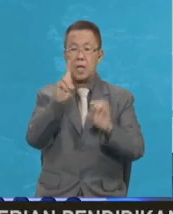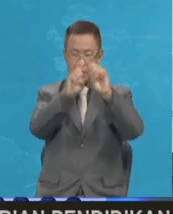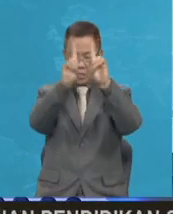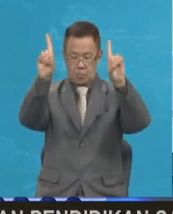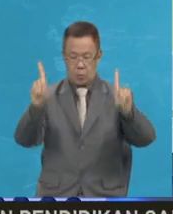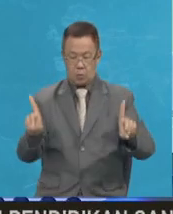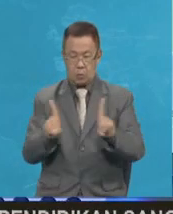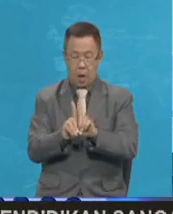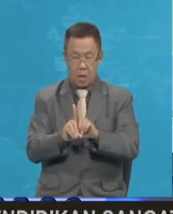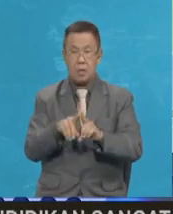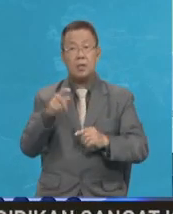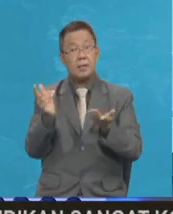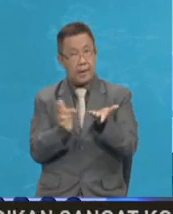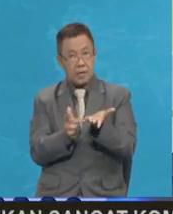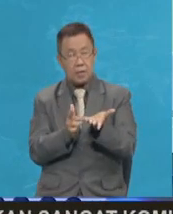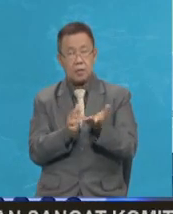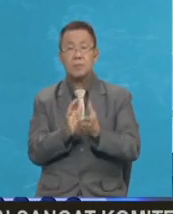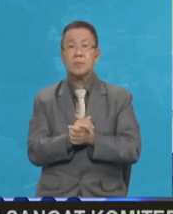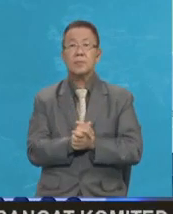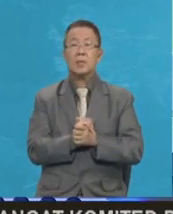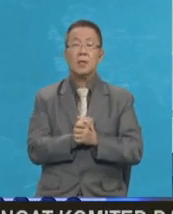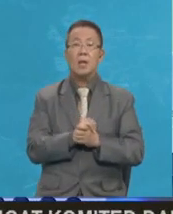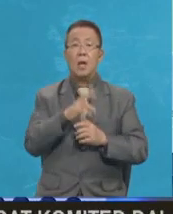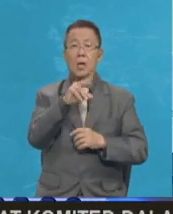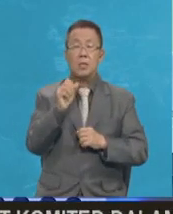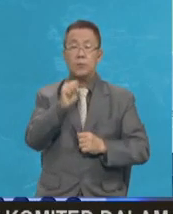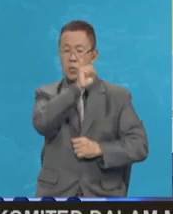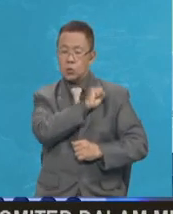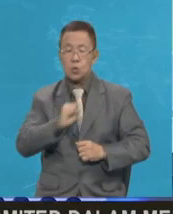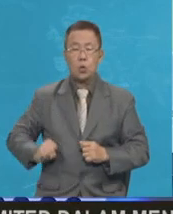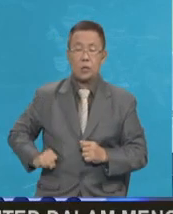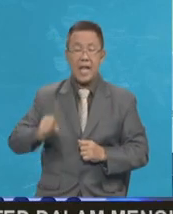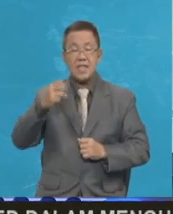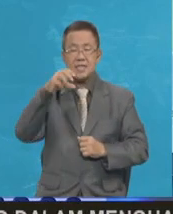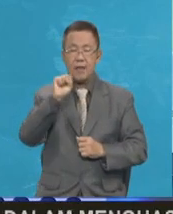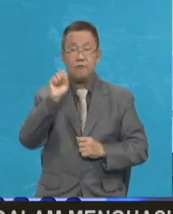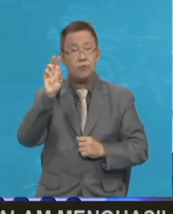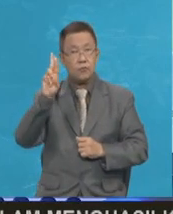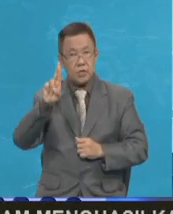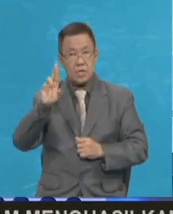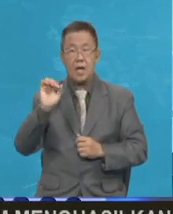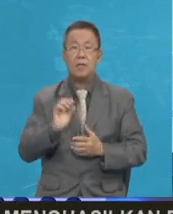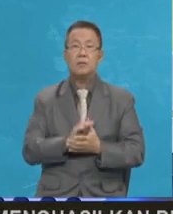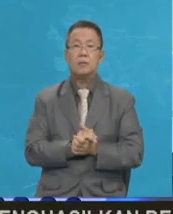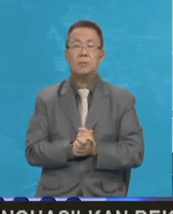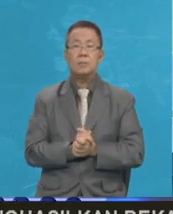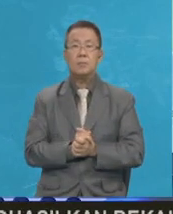pendidikan teknik al-majalisi berlangsung di IPT iconfed Sulton safrizal pagi tadi